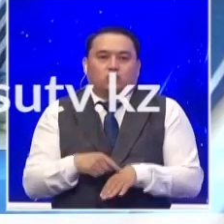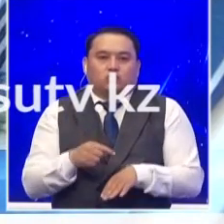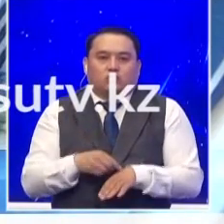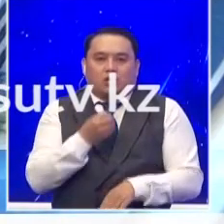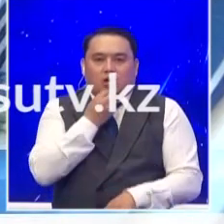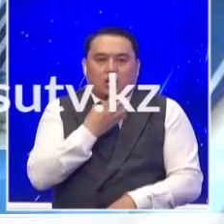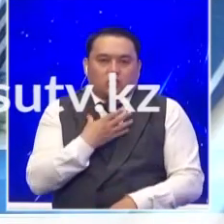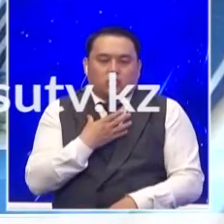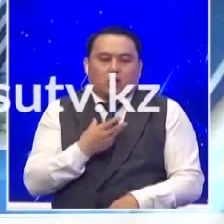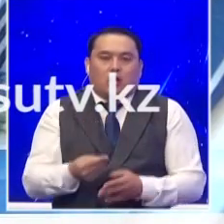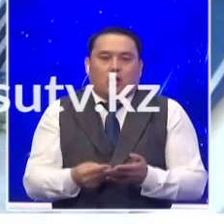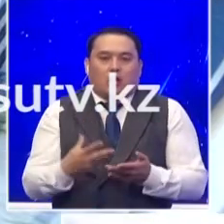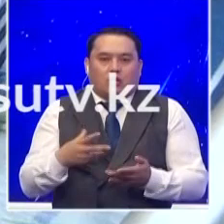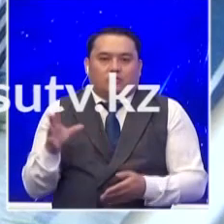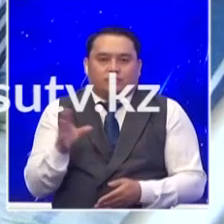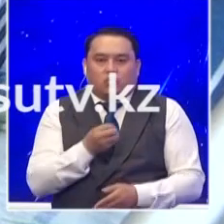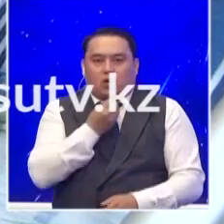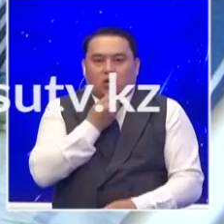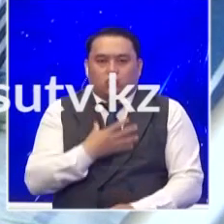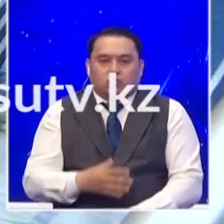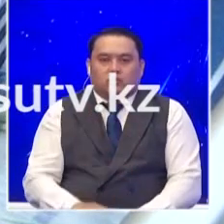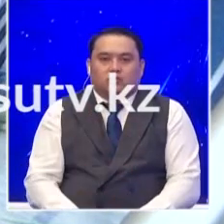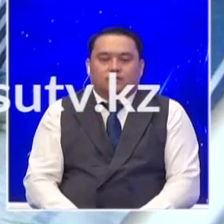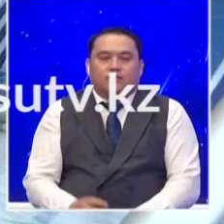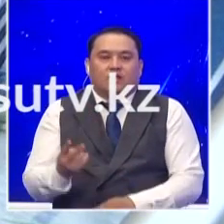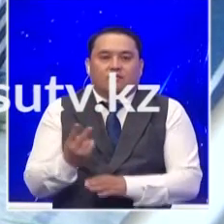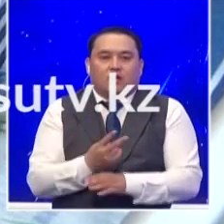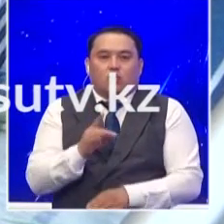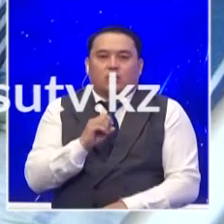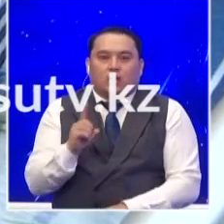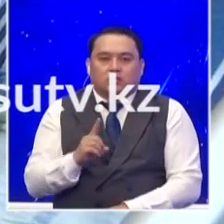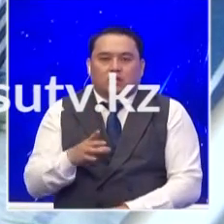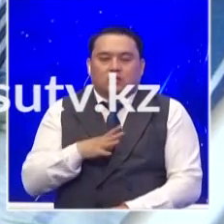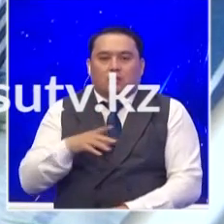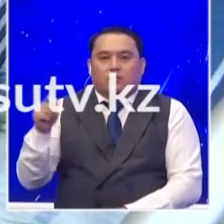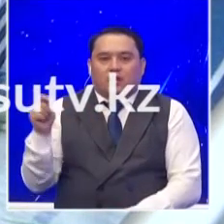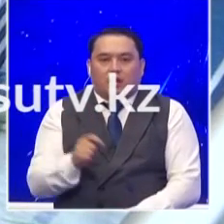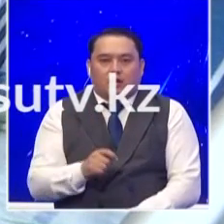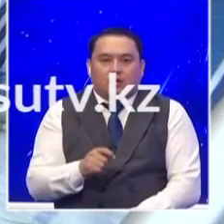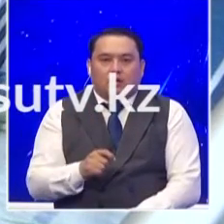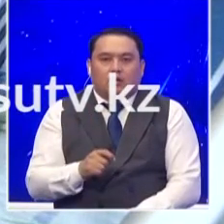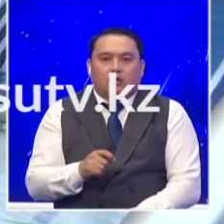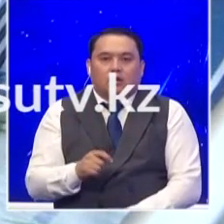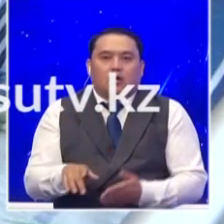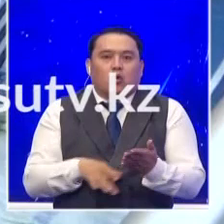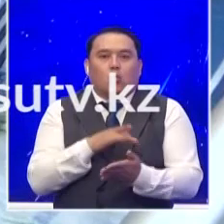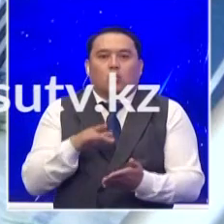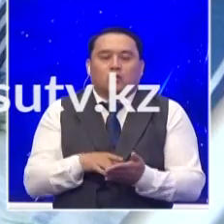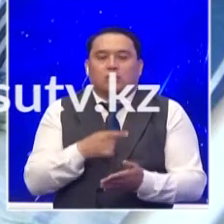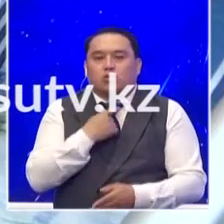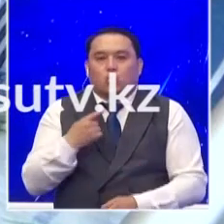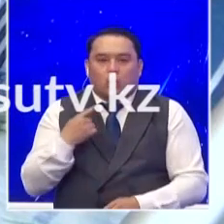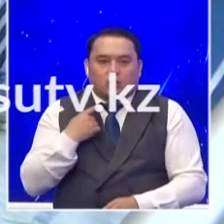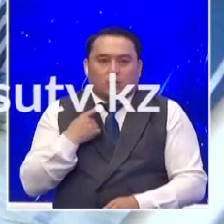чувствовала. Анализы были все хорошие. Второй раз он к нам приехал, город Талдыкурган,